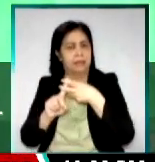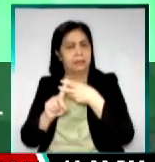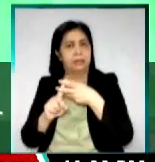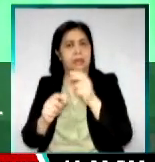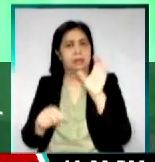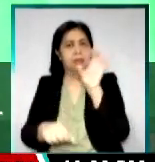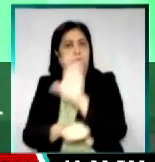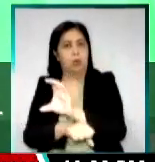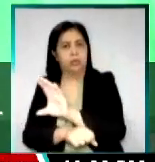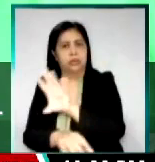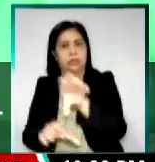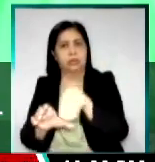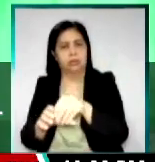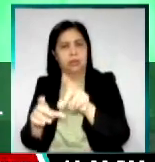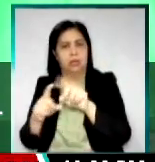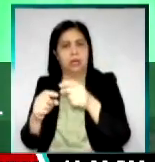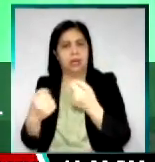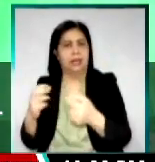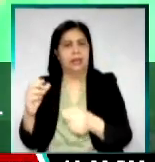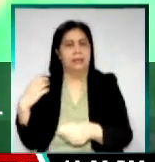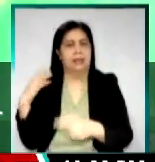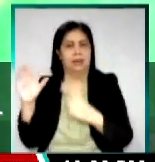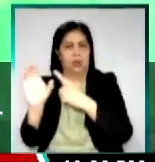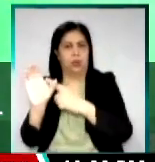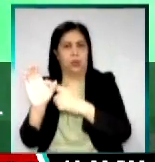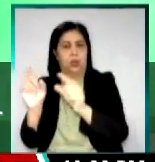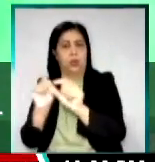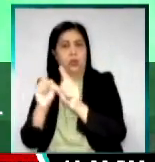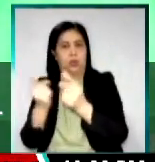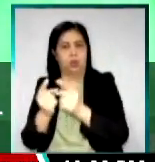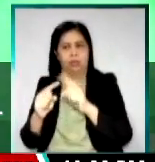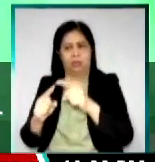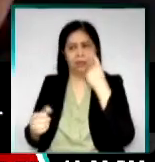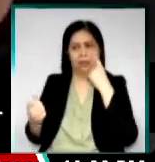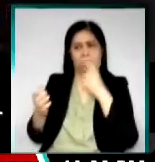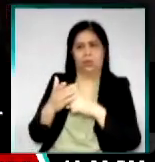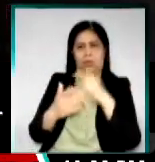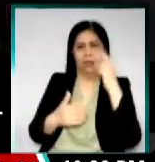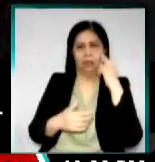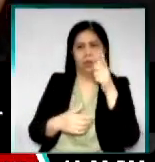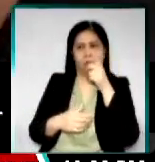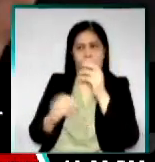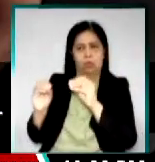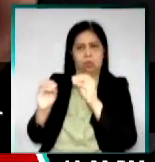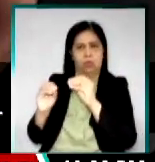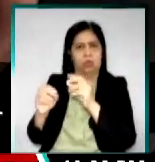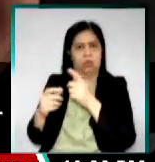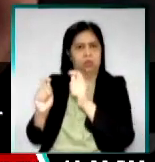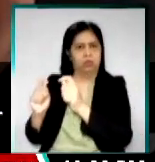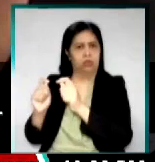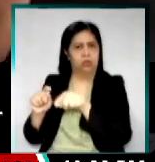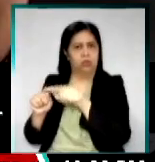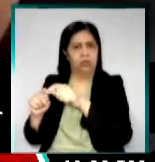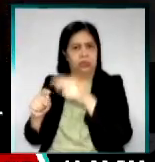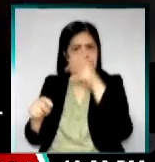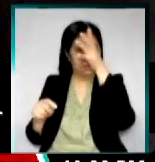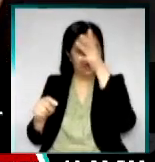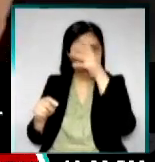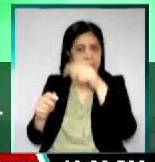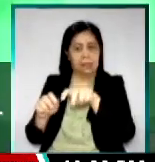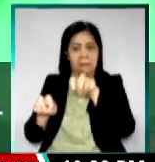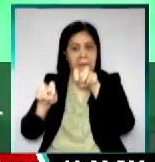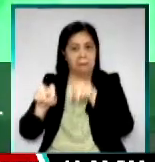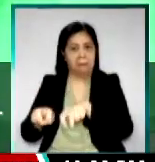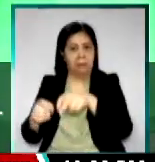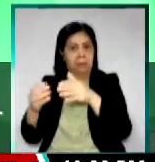sumali sa makakaliwang grupo. Pero puna ni Remulla, tinuturuan daw si alias Mikay ng kanyang tatay na nakapwesto sa likod